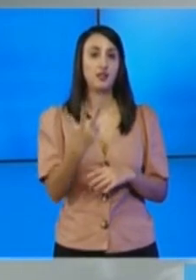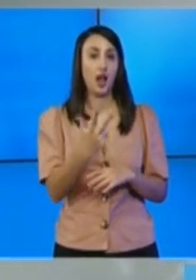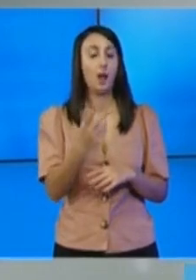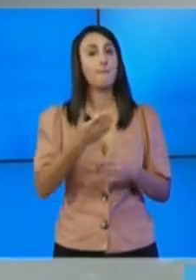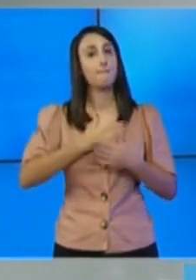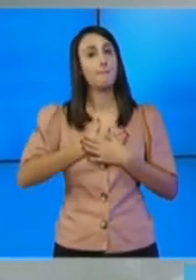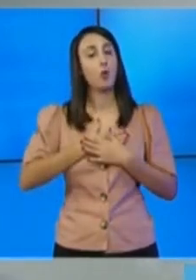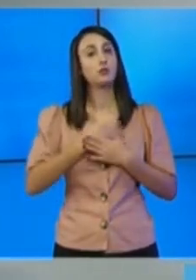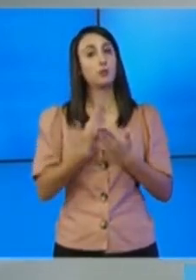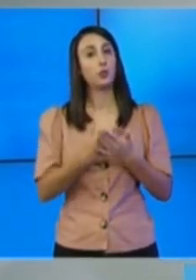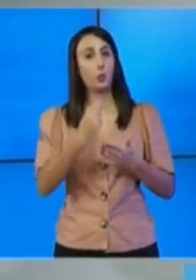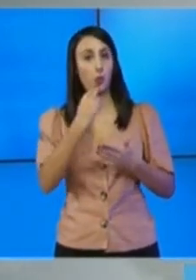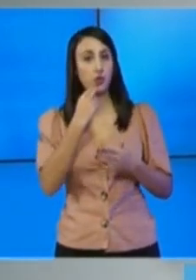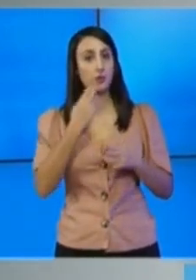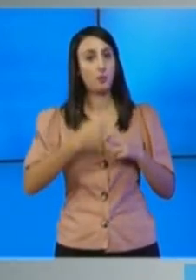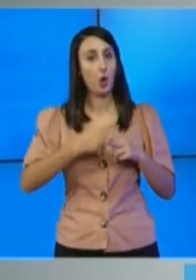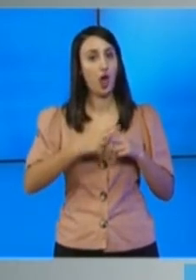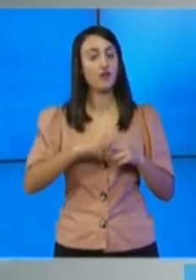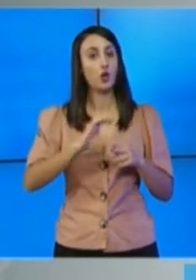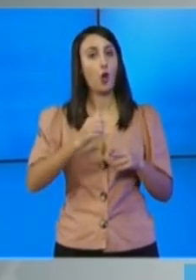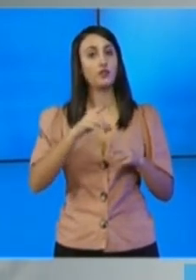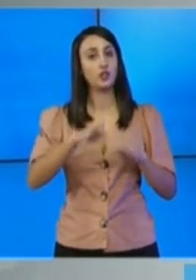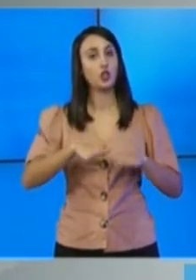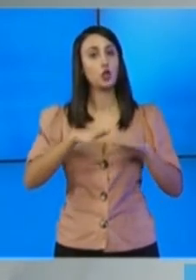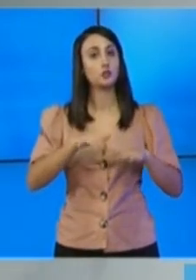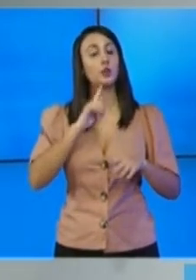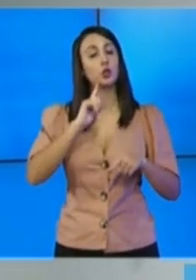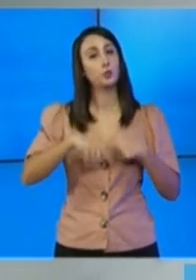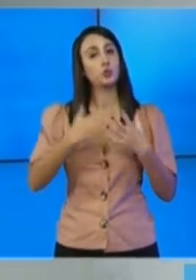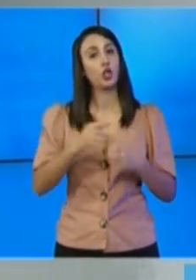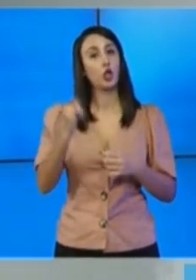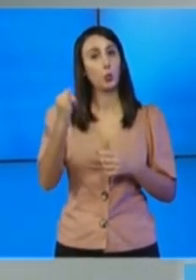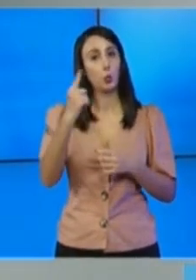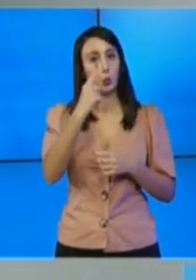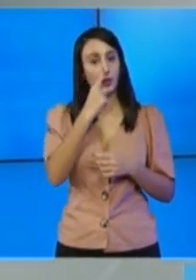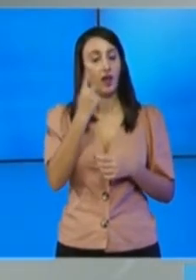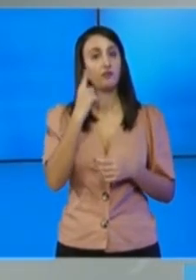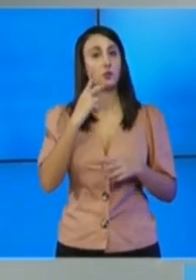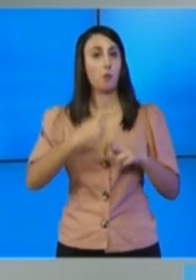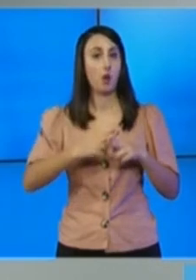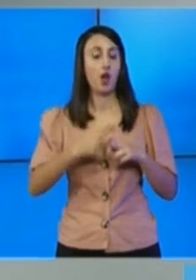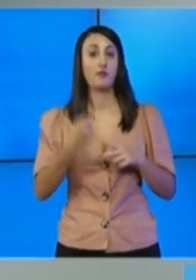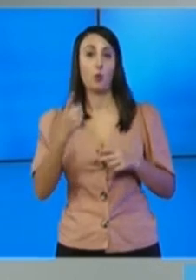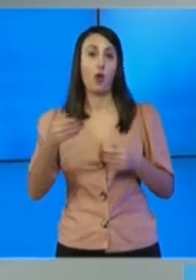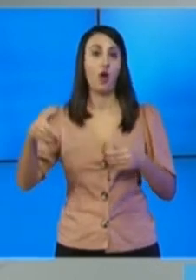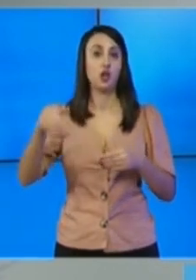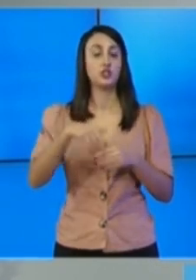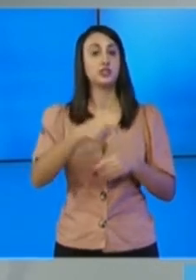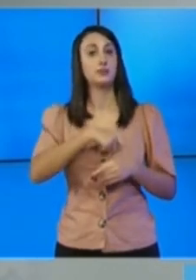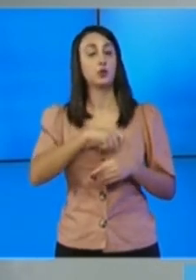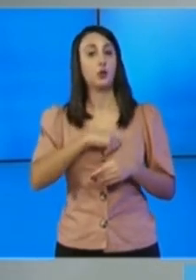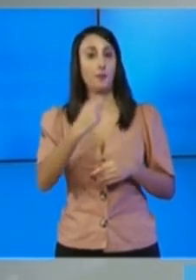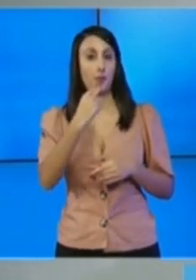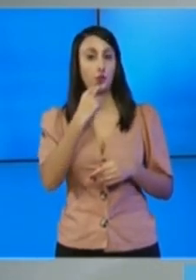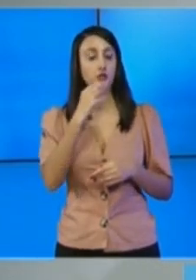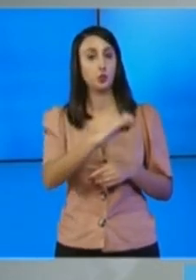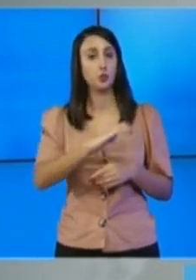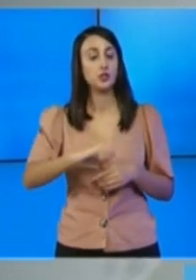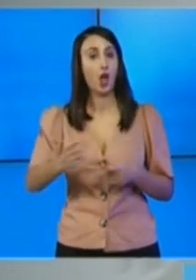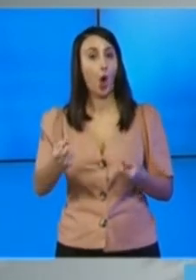Jos rândul polițiștilor infectați cu virusul Ovidiu 19 după ce în luna iunie a fost inventat un angajat de la Inspectoratul de Poliție Județean